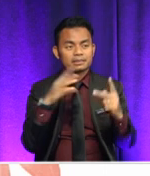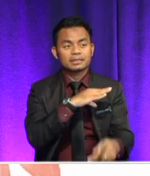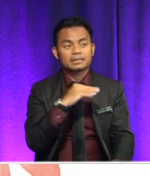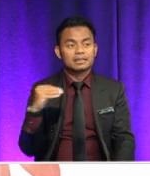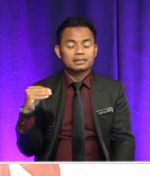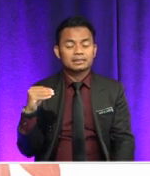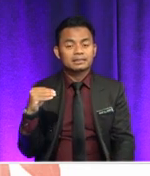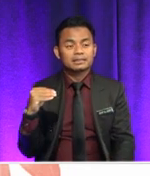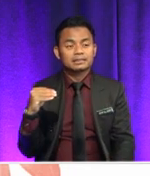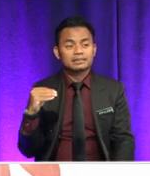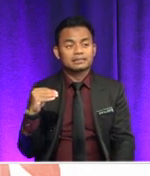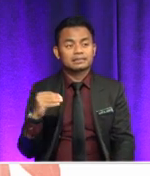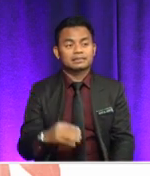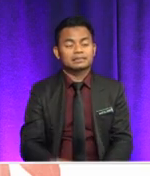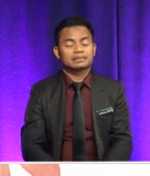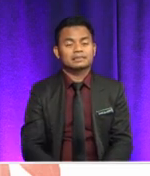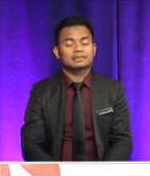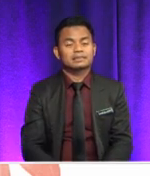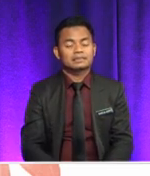ini gabungan